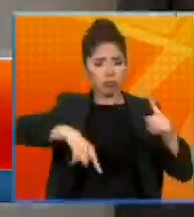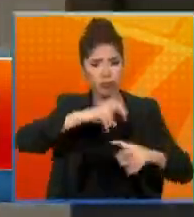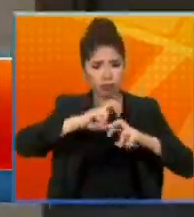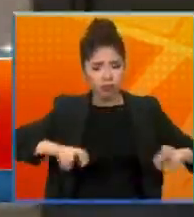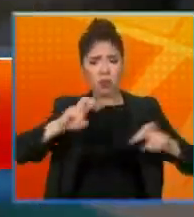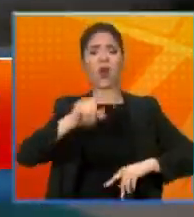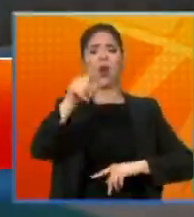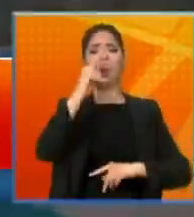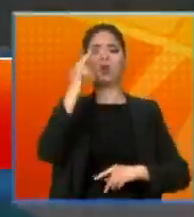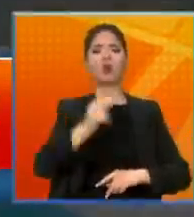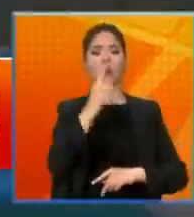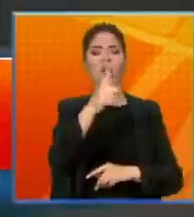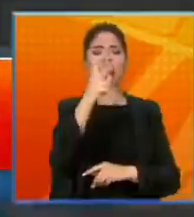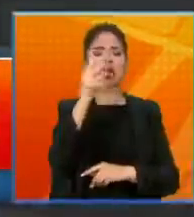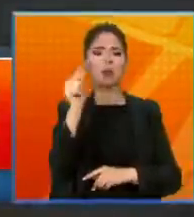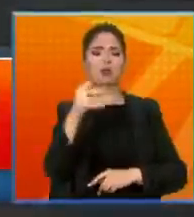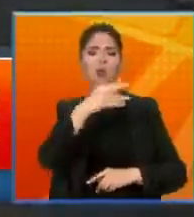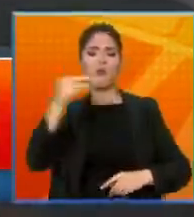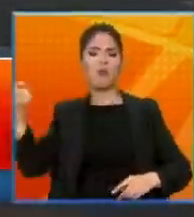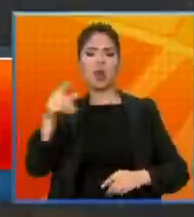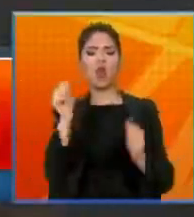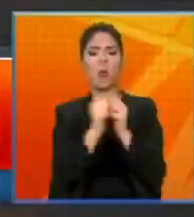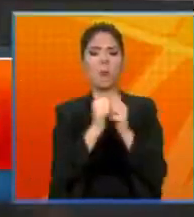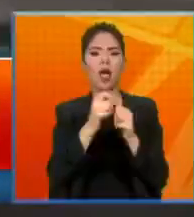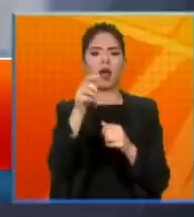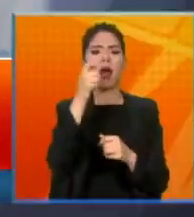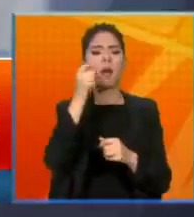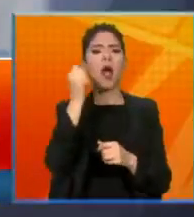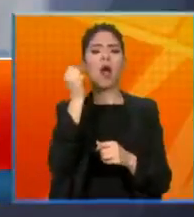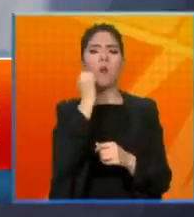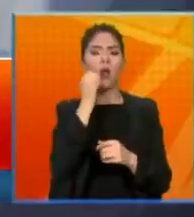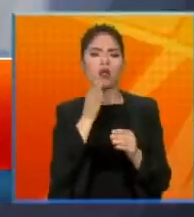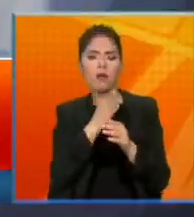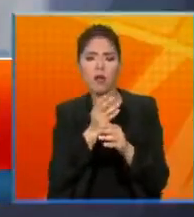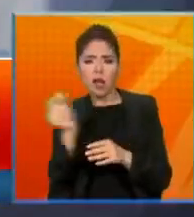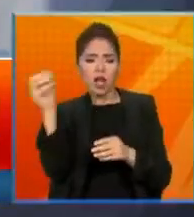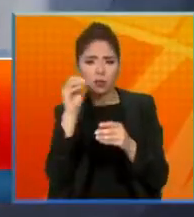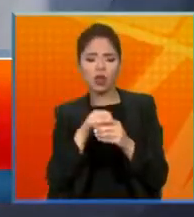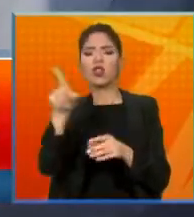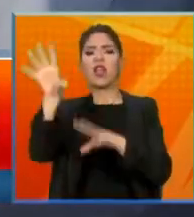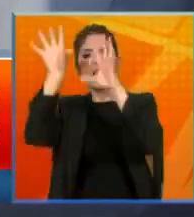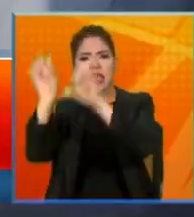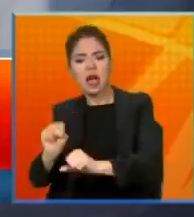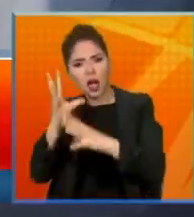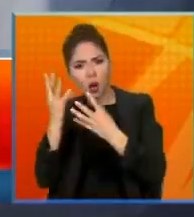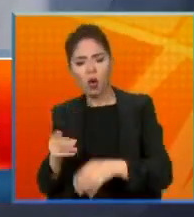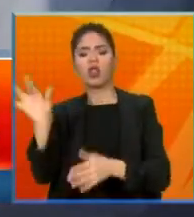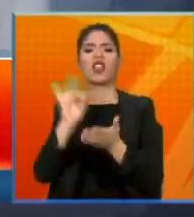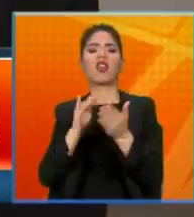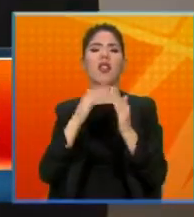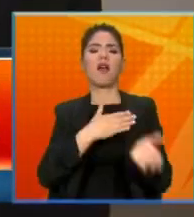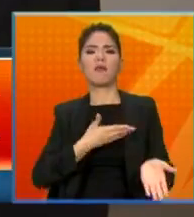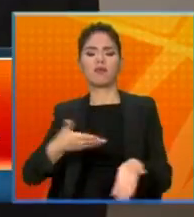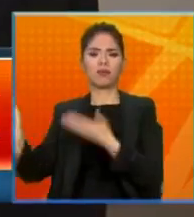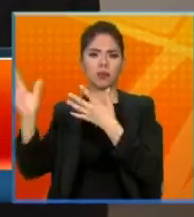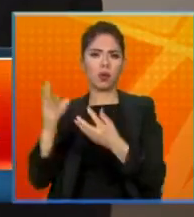sonucu dolandırıcıyı topladığı 2,5 milyon lirayla Moldova'ya kaçmak üzereyken kıskıvrak yakaladı. Şüpheli tutuklanarak cezaevine